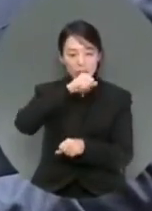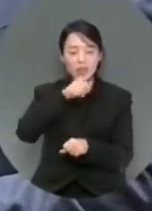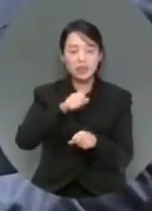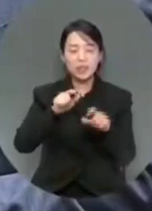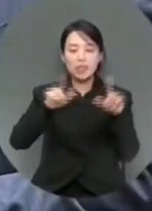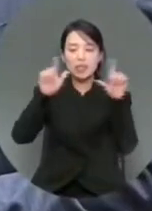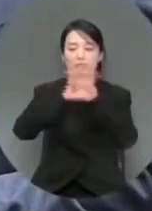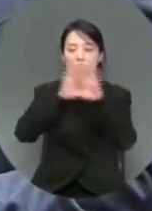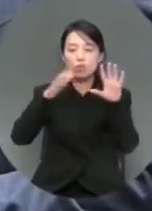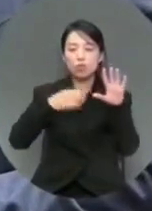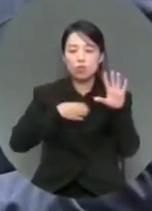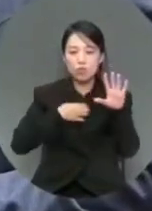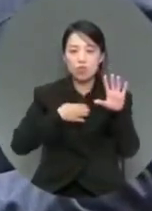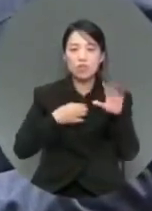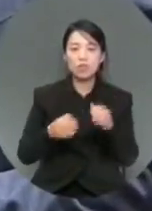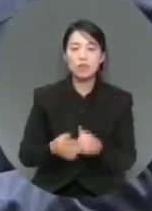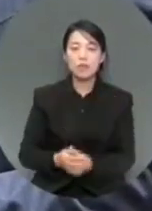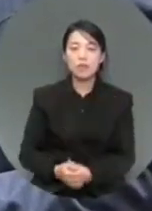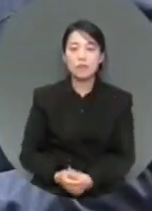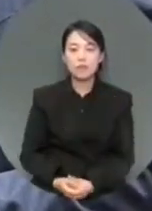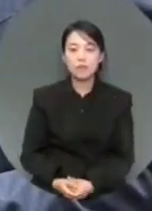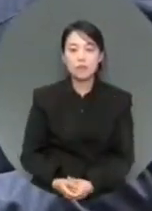관련되기 때문에